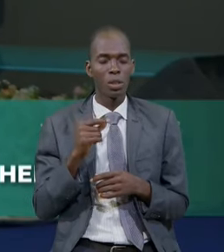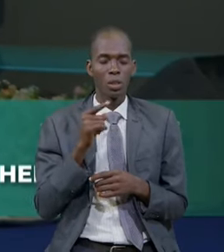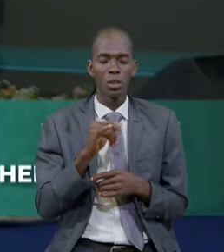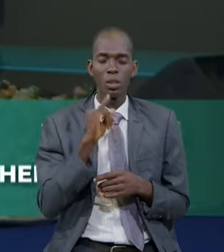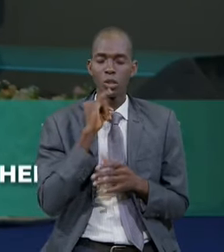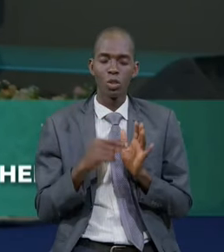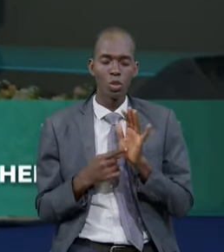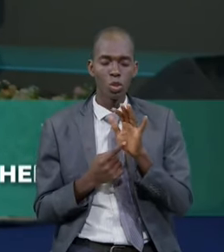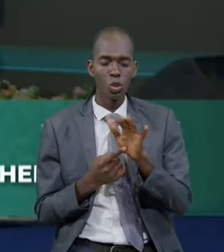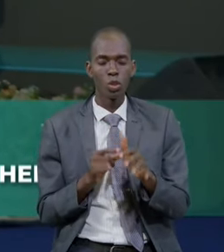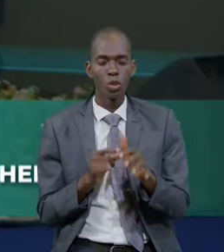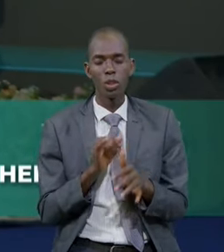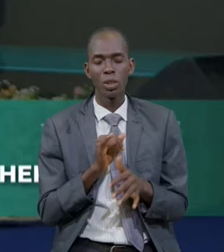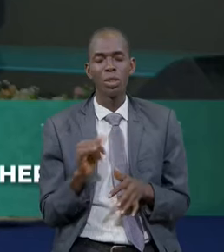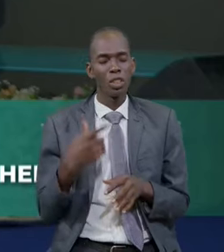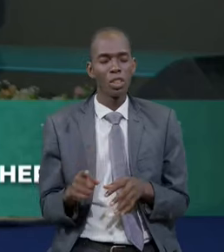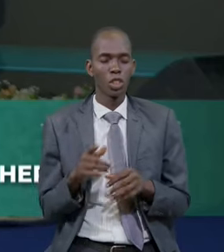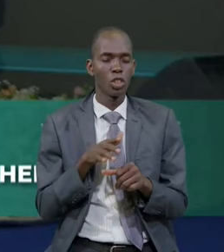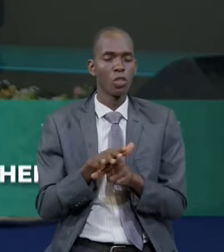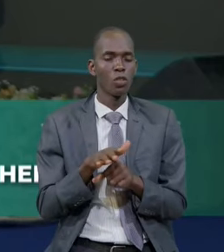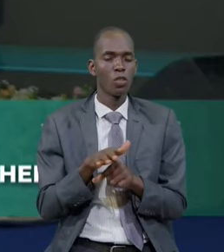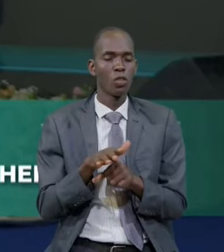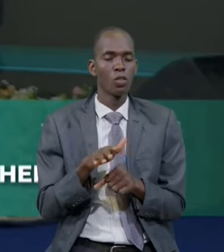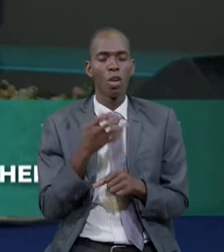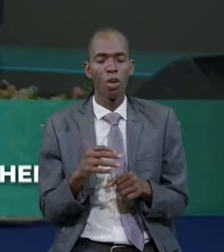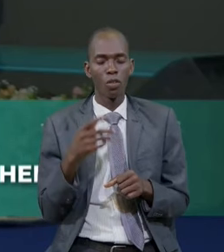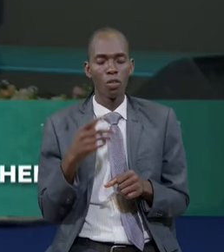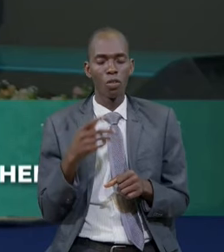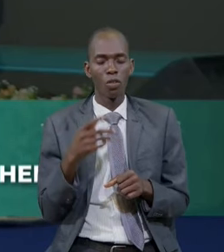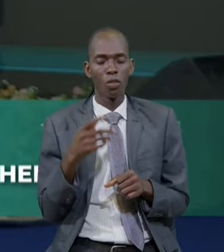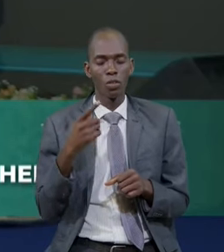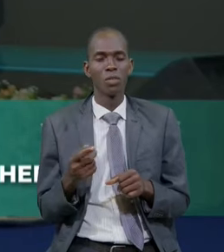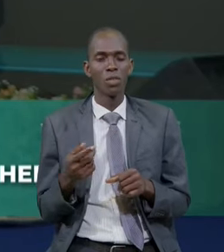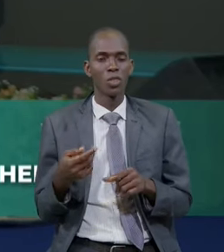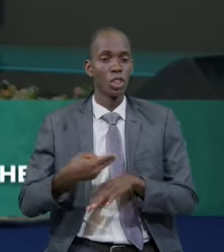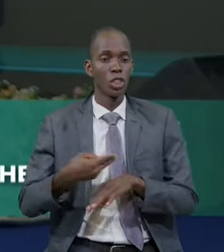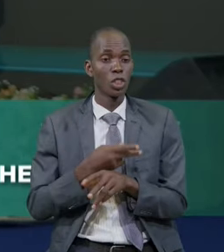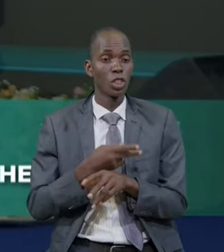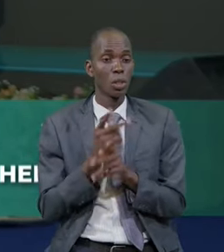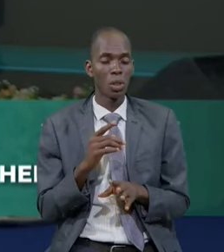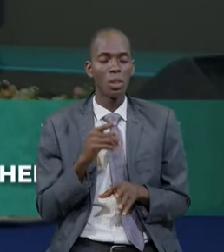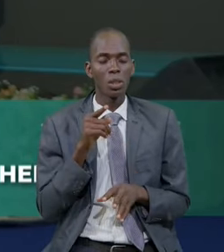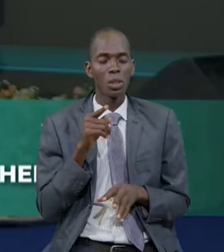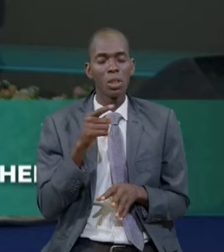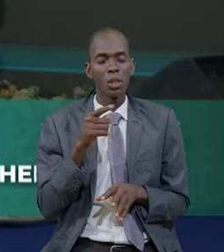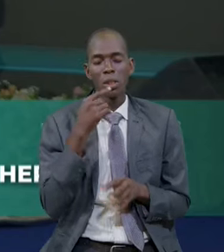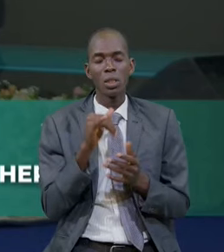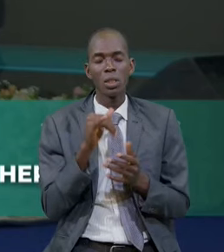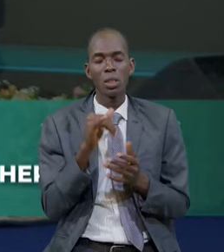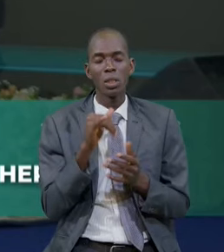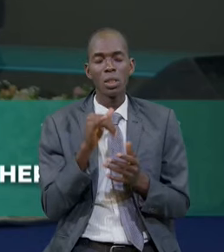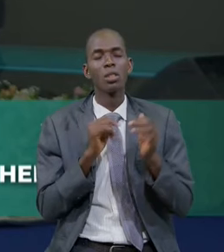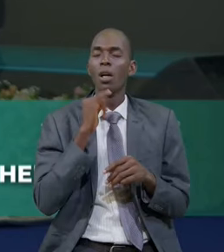la suffisance du berger. Il dit, l'Éternel est mon berger, je ne manquerai de